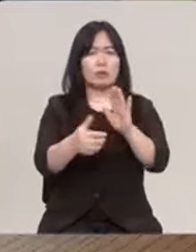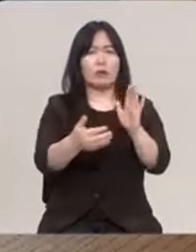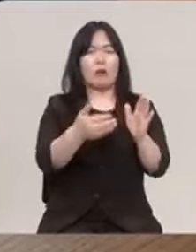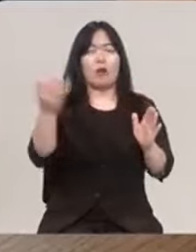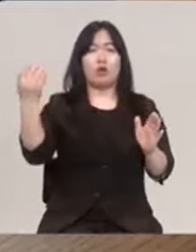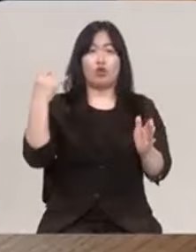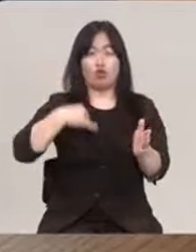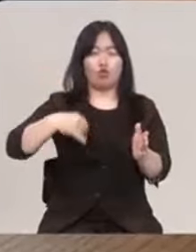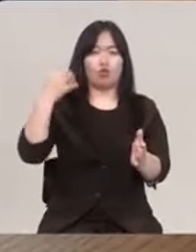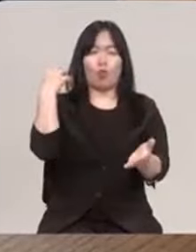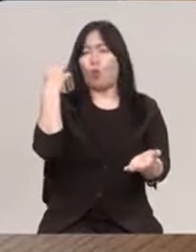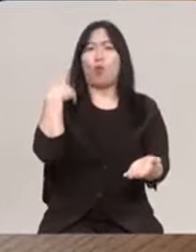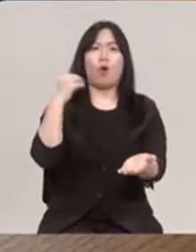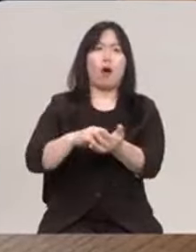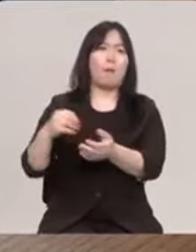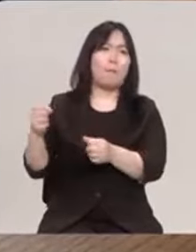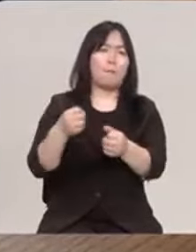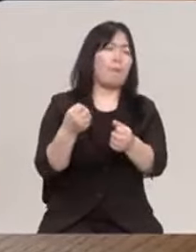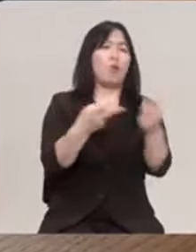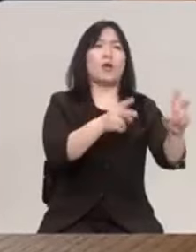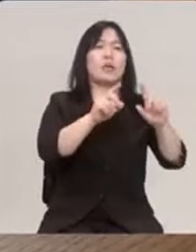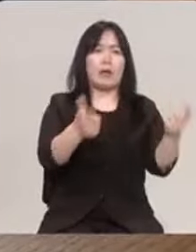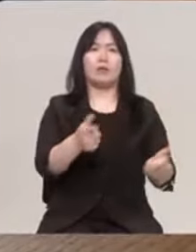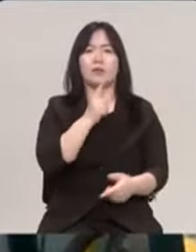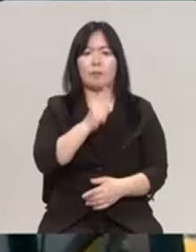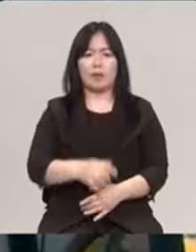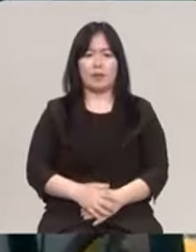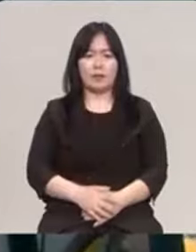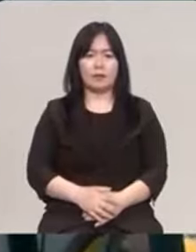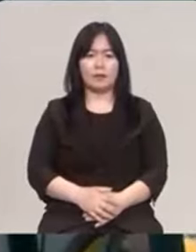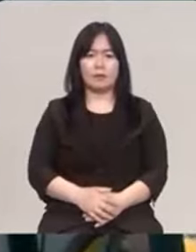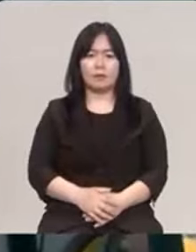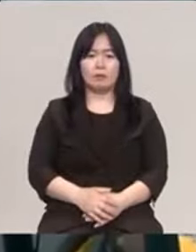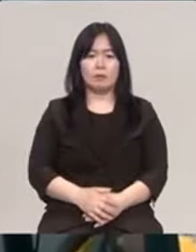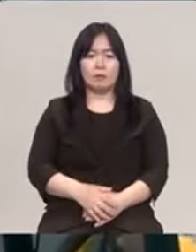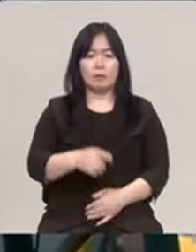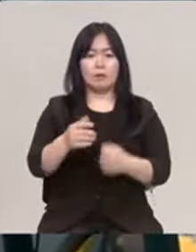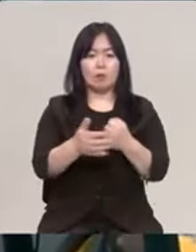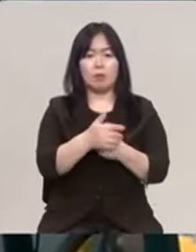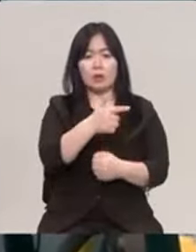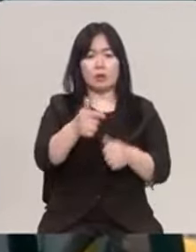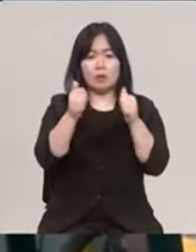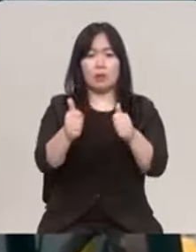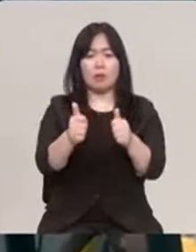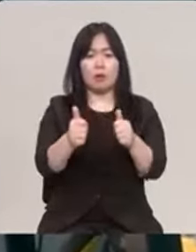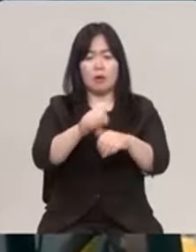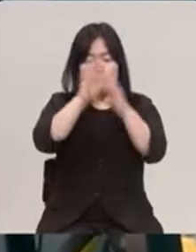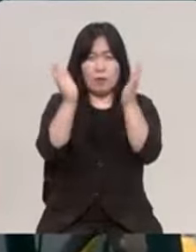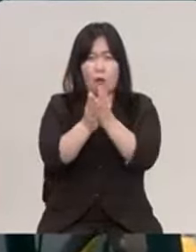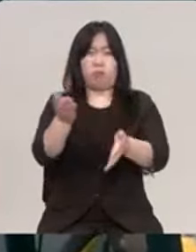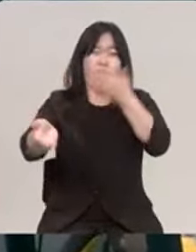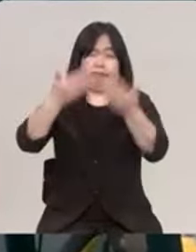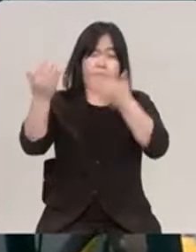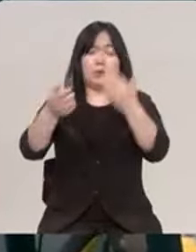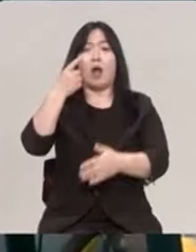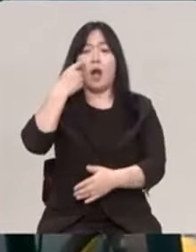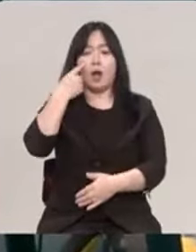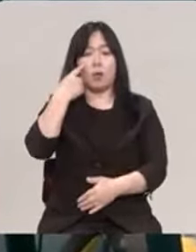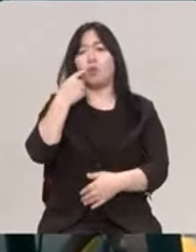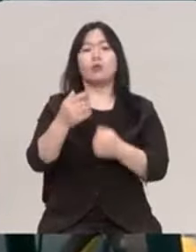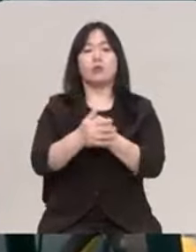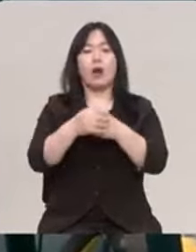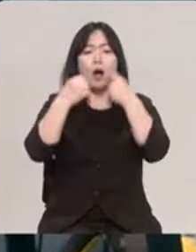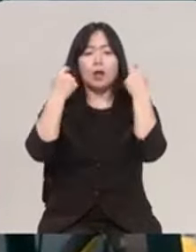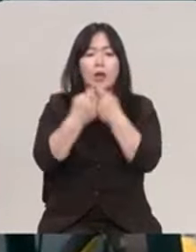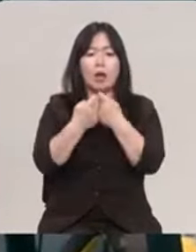거부하며 물건을 국내 택배사로 넘기지 않은 겁니다. 사건 때문에 대법원 판례까지 제가 찾아봤거든요.